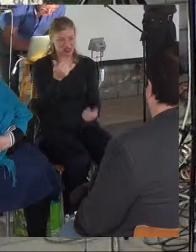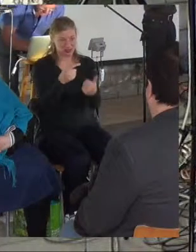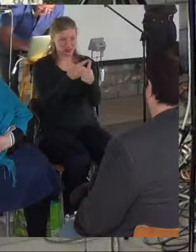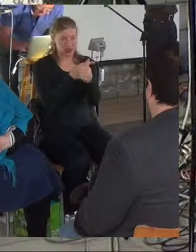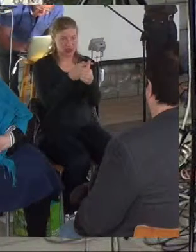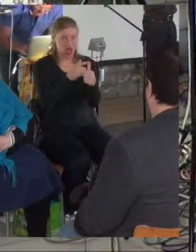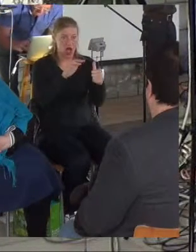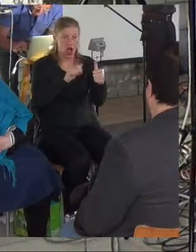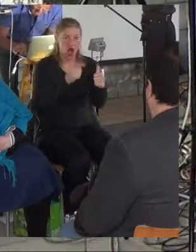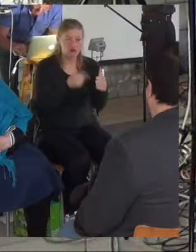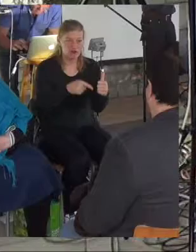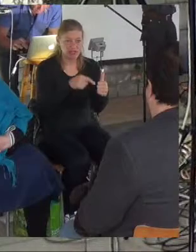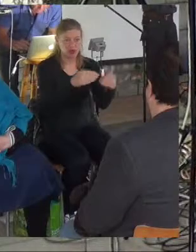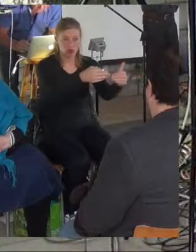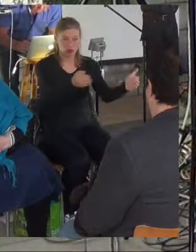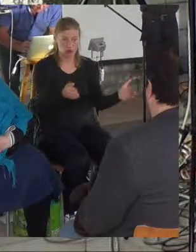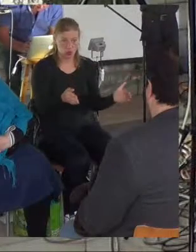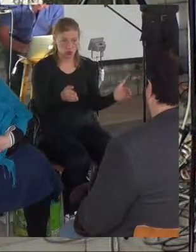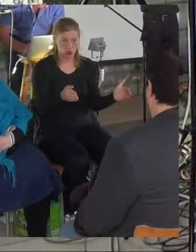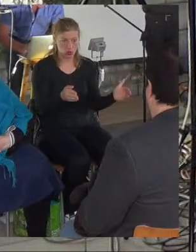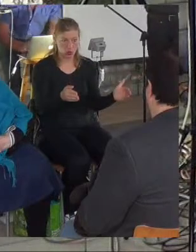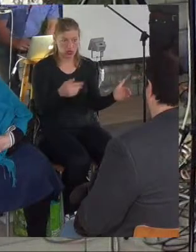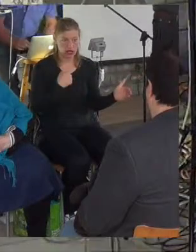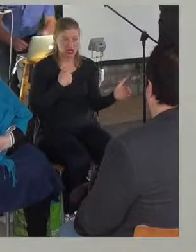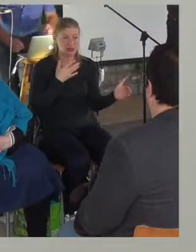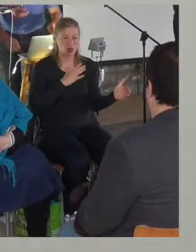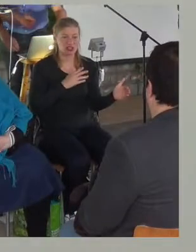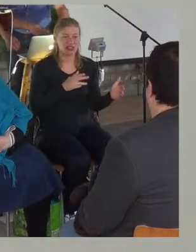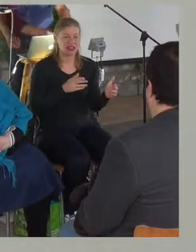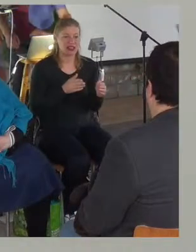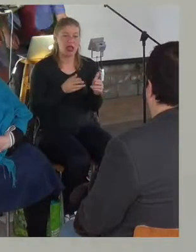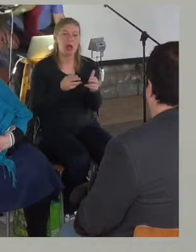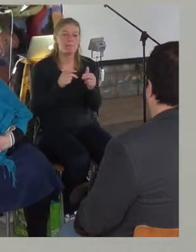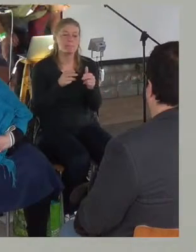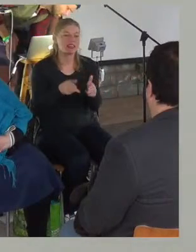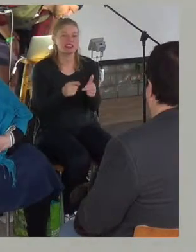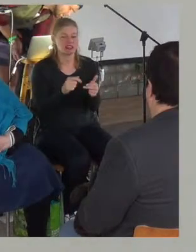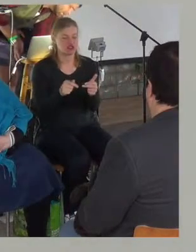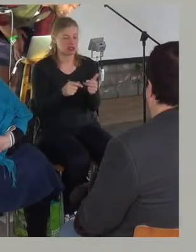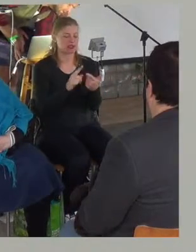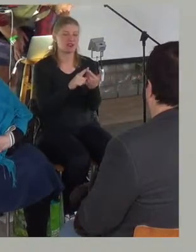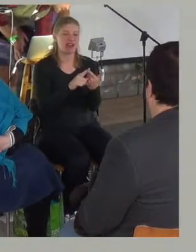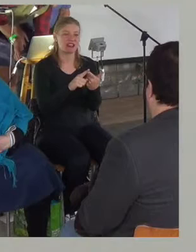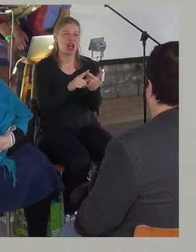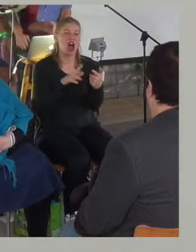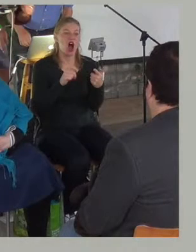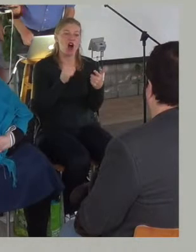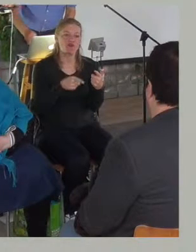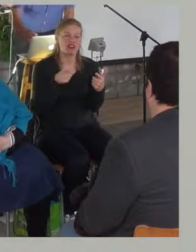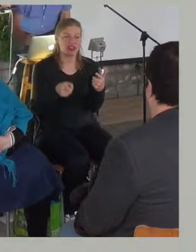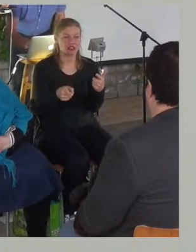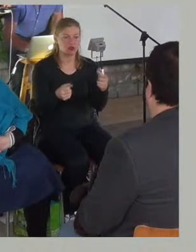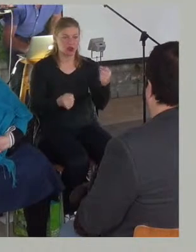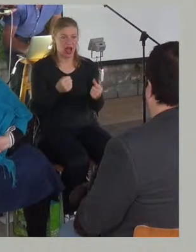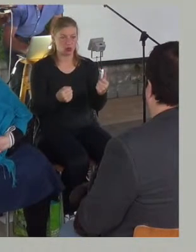ist die Haftpflicht für die Wohnung, weil ich den Mieter nicht schädigen will. Das zweite ist die Haftpflicht für das Auto, weil ich, wenn ich einen